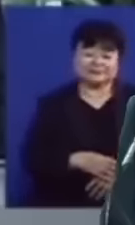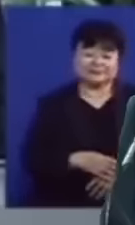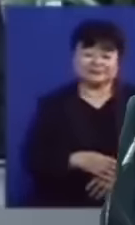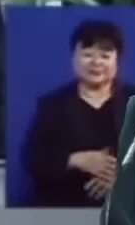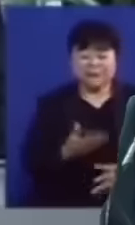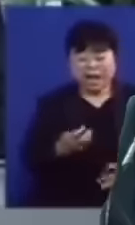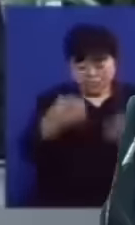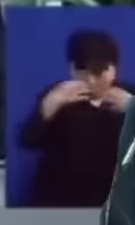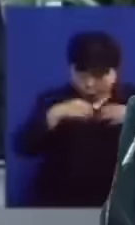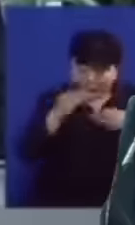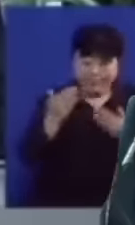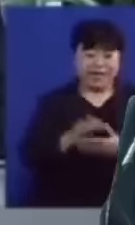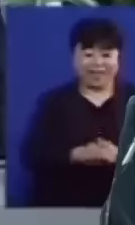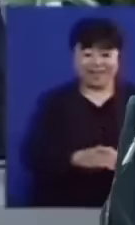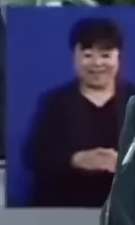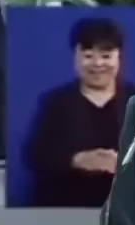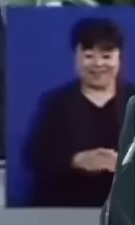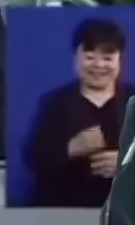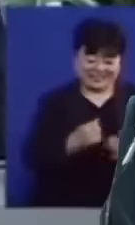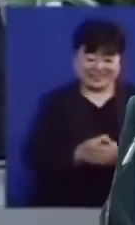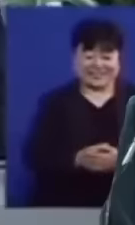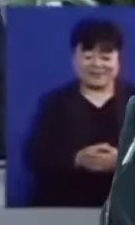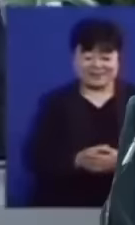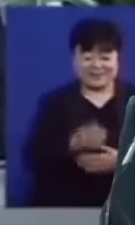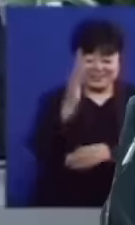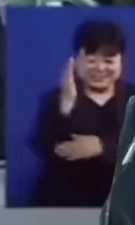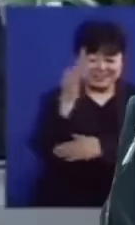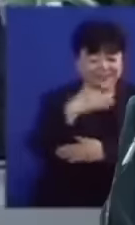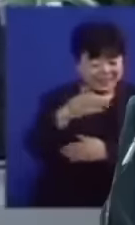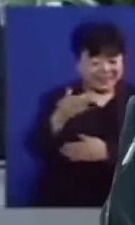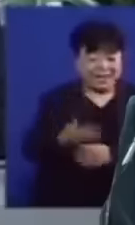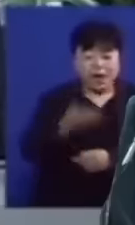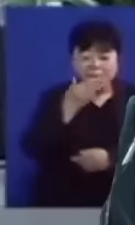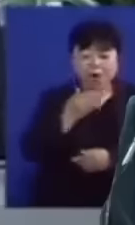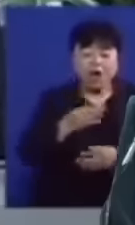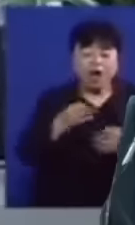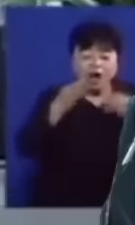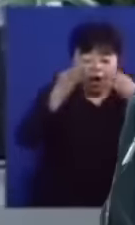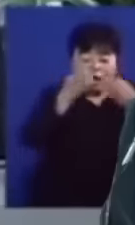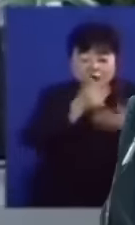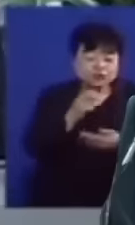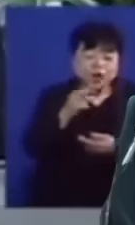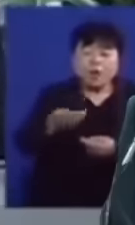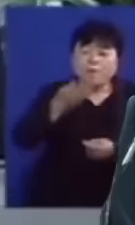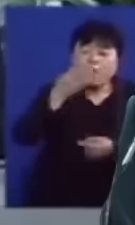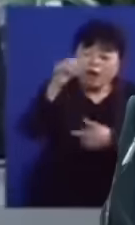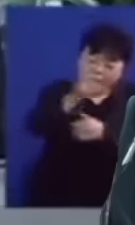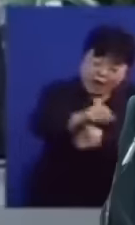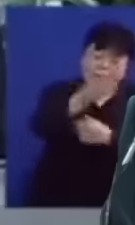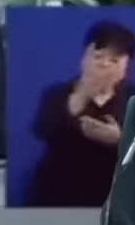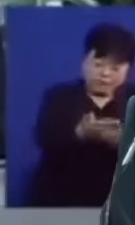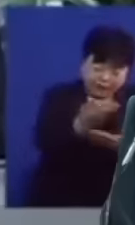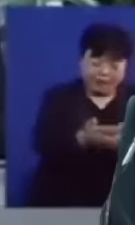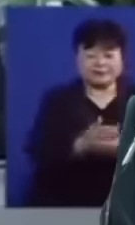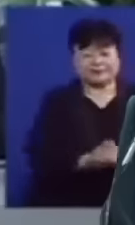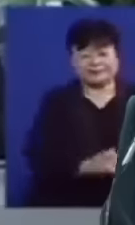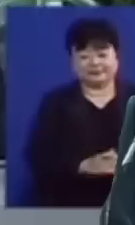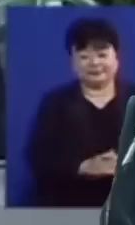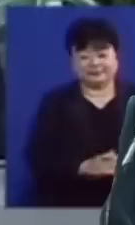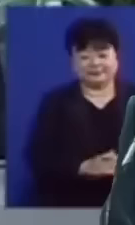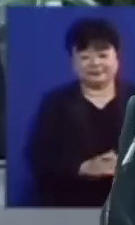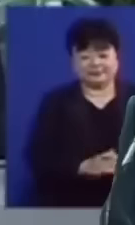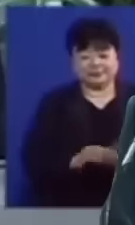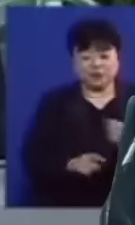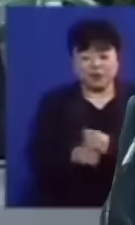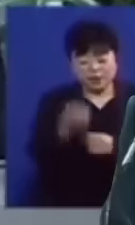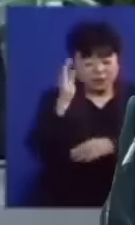많이 먹어야 돼요. 그러므로 집회 나갈 때는 먹으려고 애를 씁니다. 주여 먹게 하여 주시옵소서.